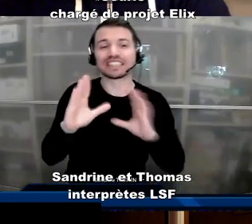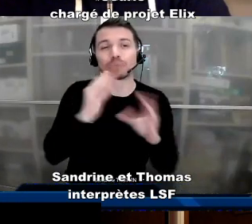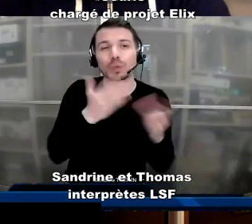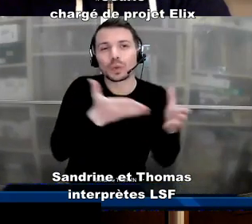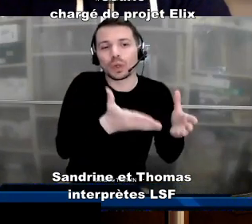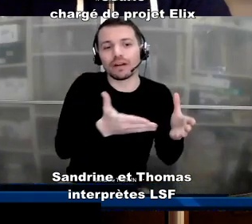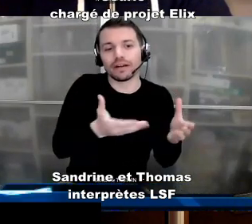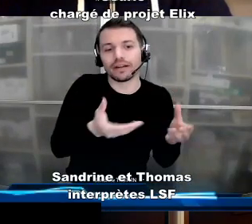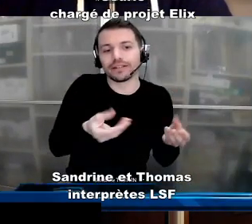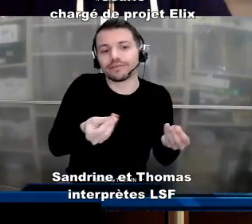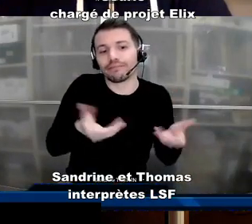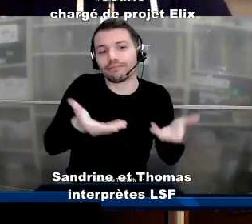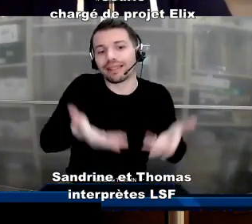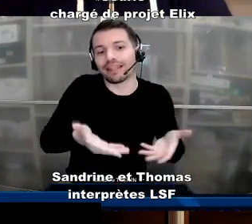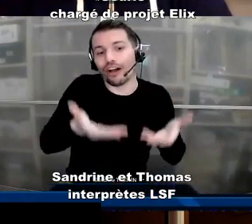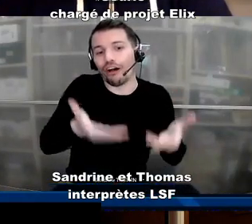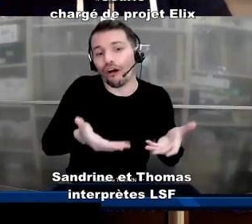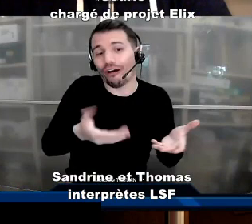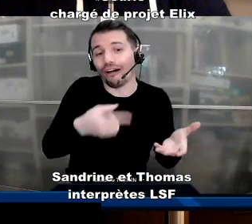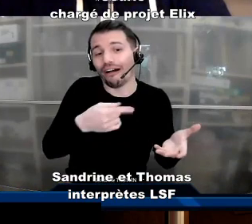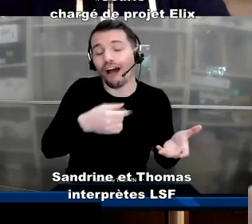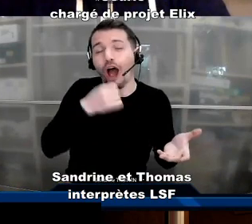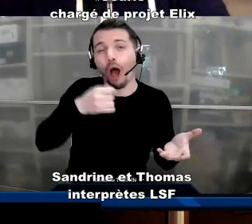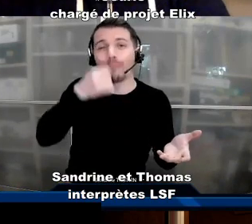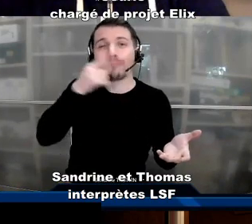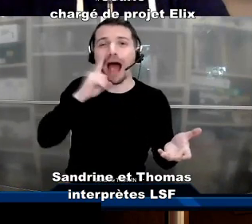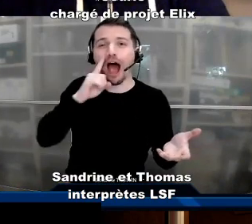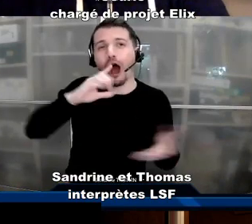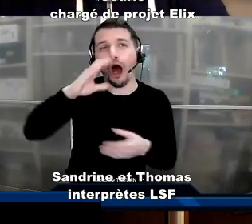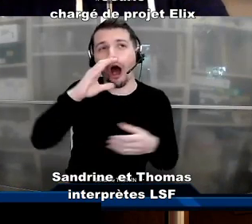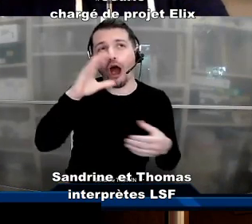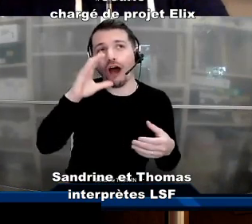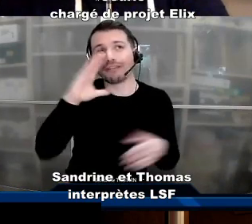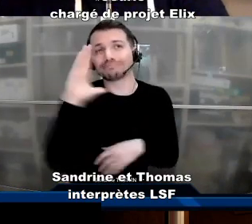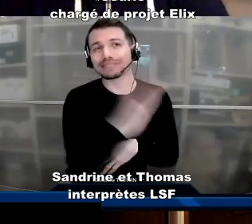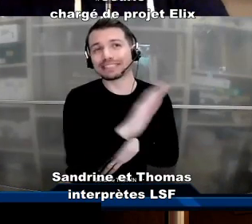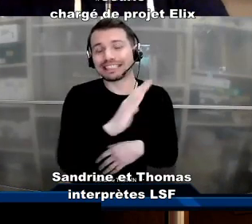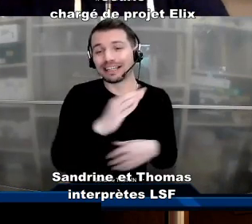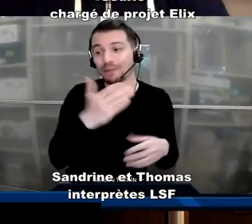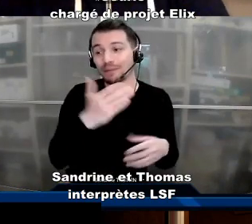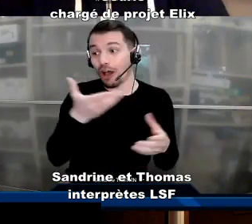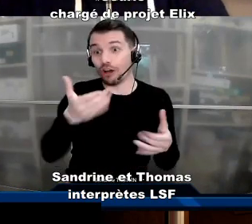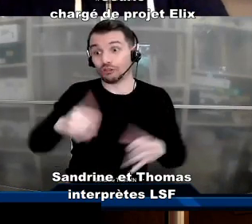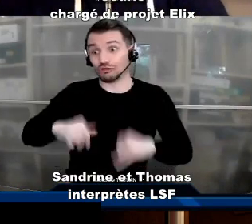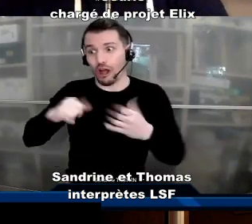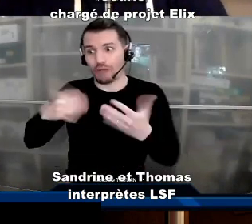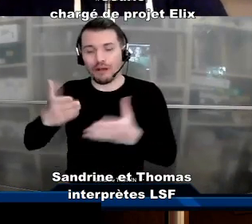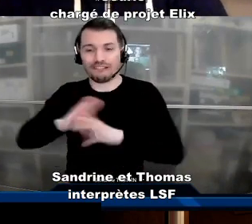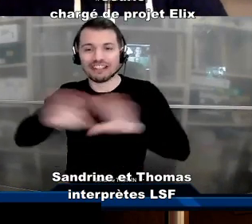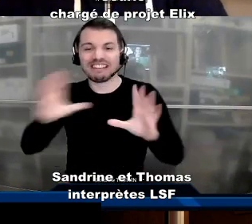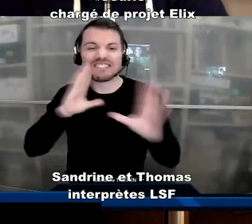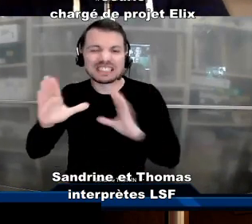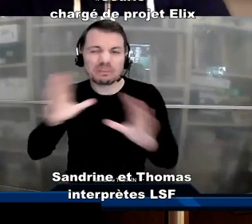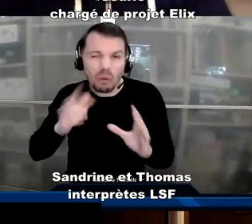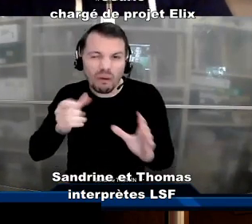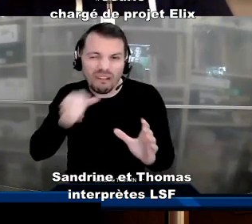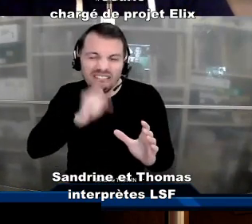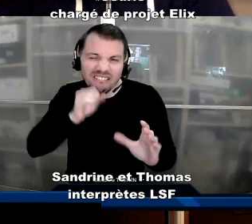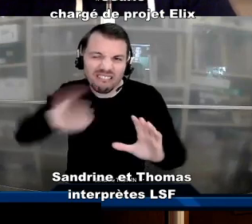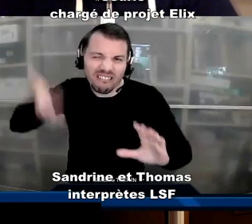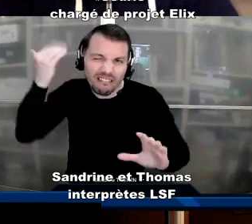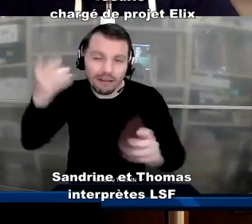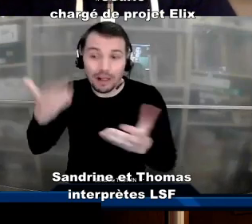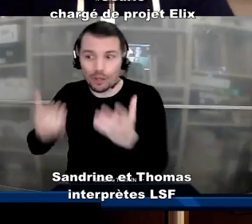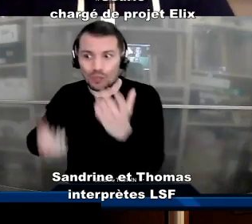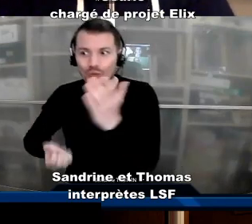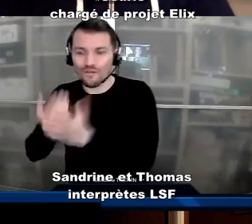voilà, on a nos grands-parents dessus, donc voilà, c'est pas le même public en fait. Chaque réseau a son public, et c'est vrai que TikTok ça permettrait